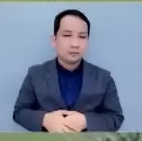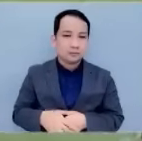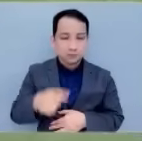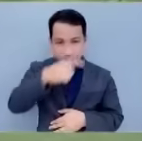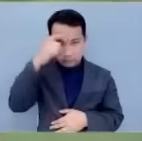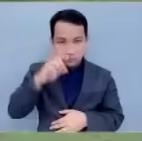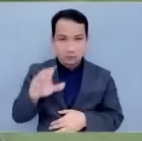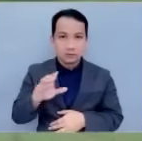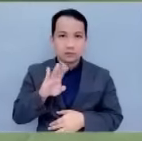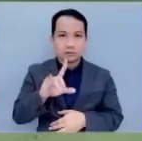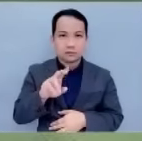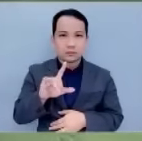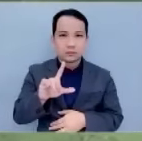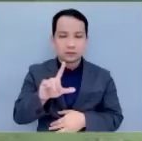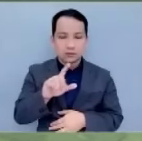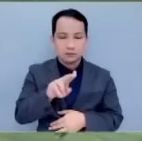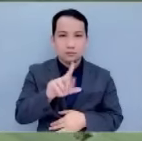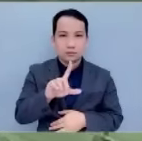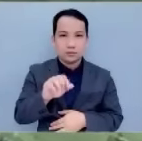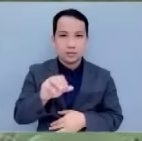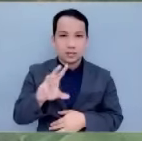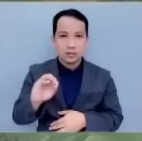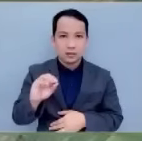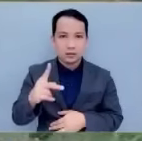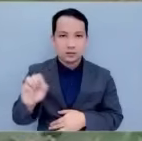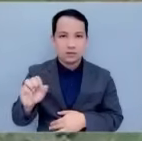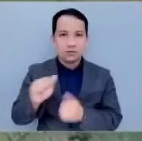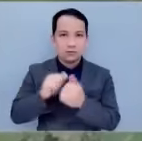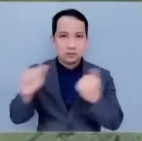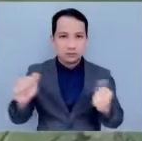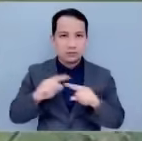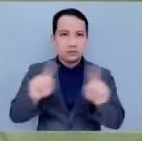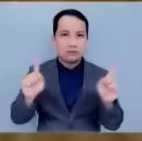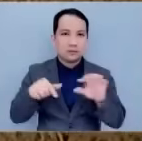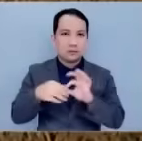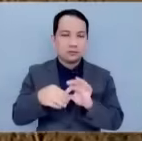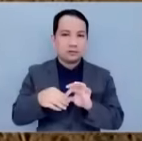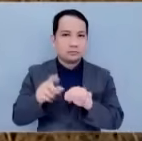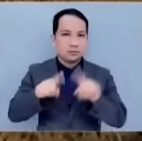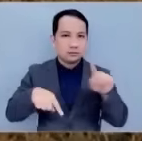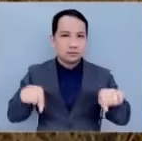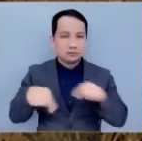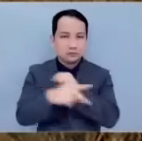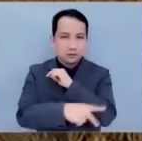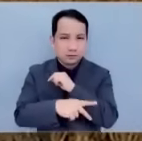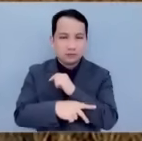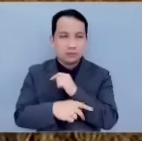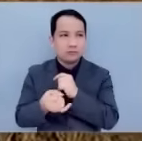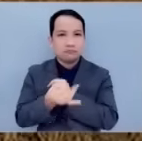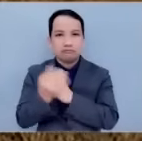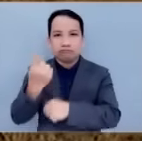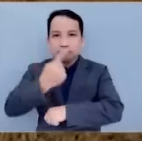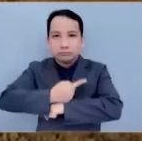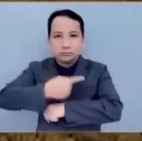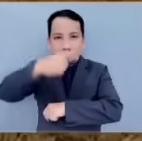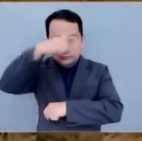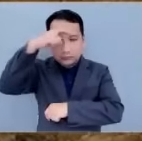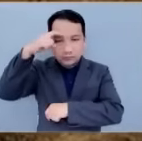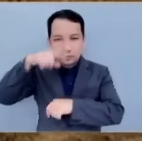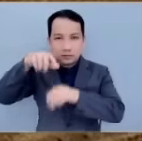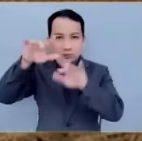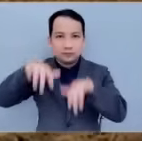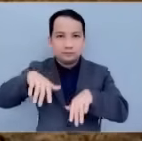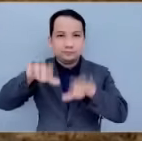Bulalakaw, malayo sa itsura ng mga palayan sa ibang bahagi ng probinsya. Ilang araw nang isinailalim sa state of calamity